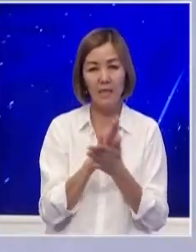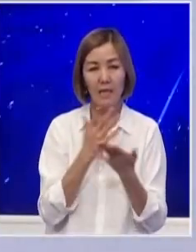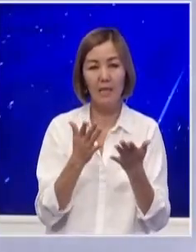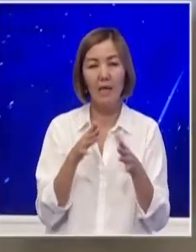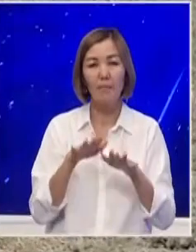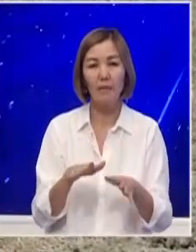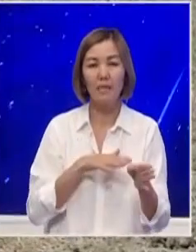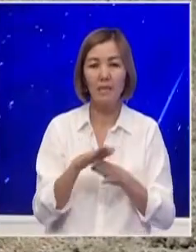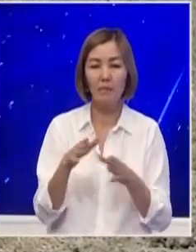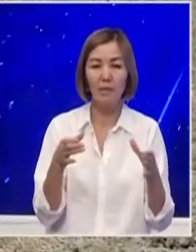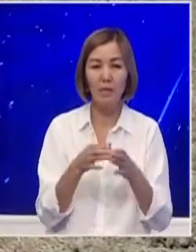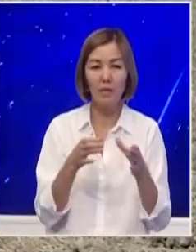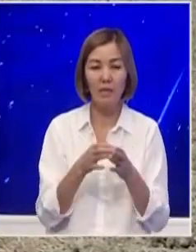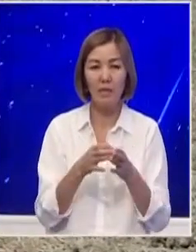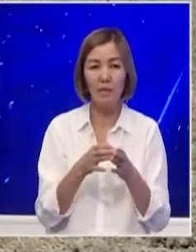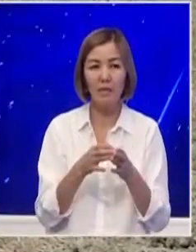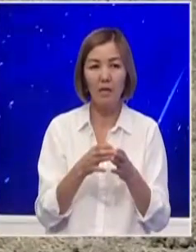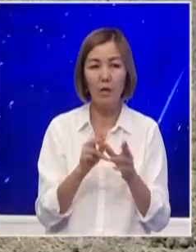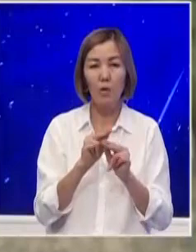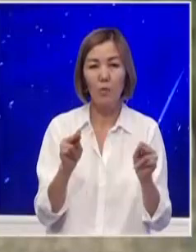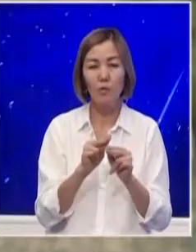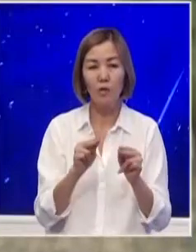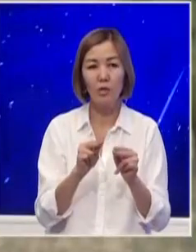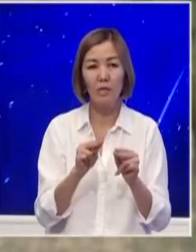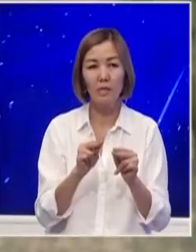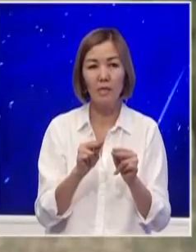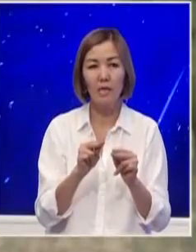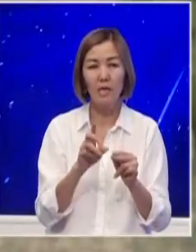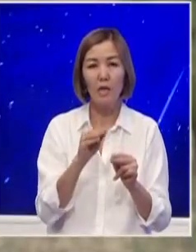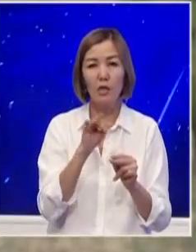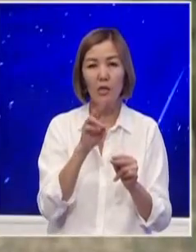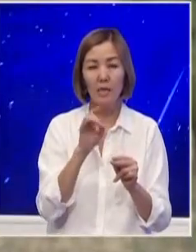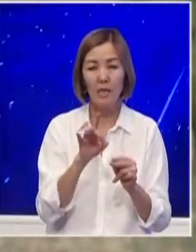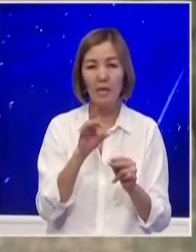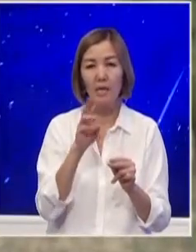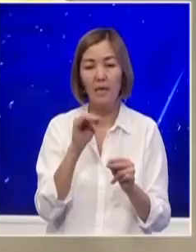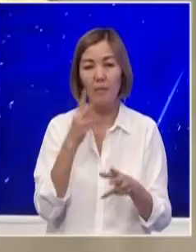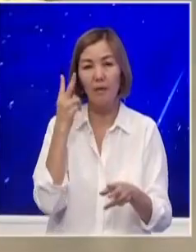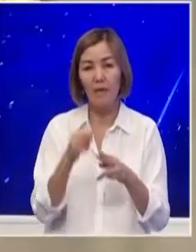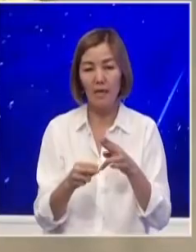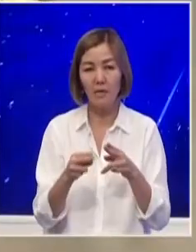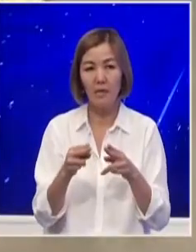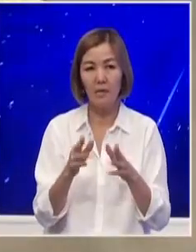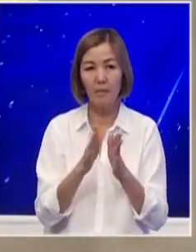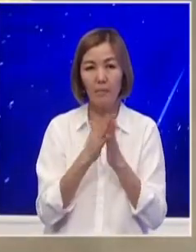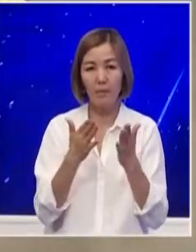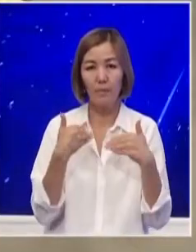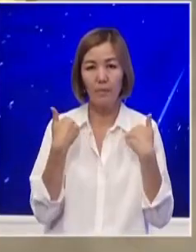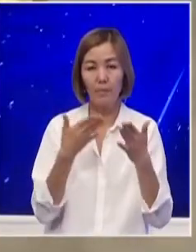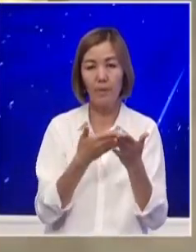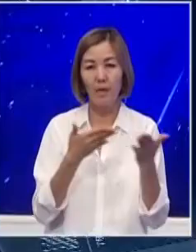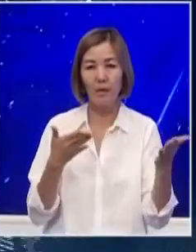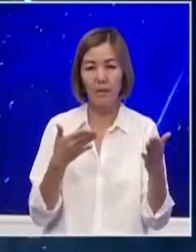местных исполнительных органов занималась ученица поэта Жанна Рахипова. По окончании официальной части был дан поминальный ас.